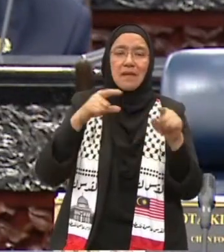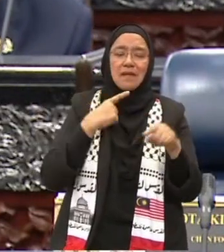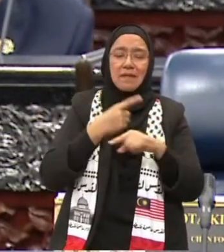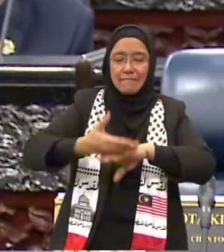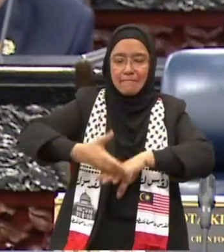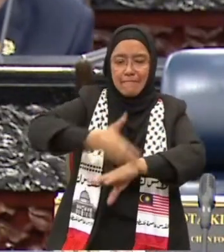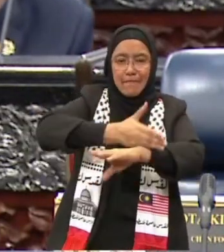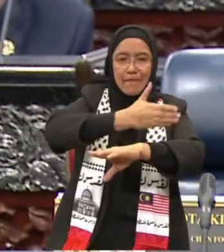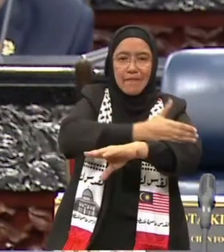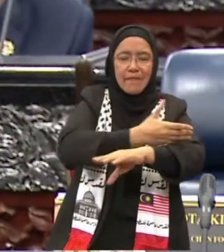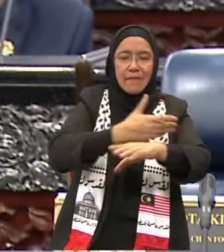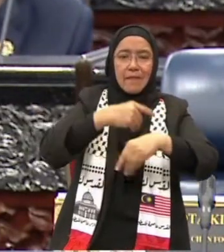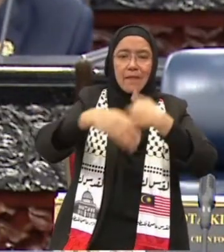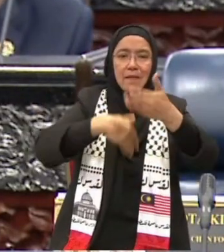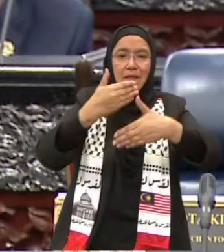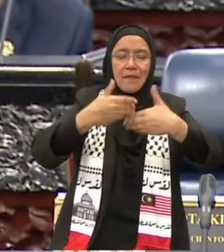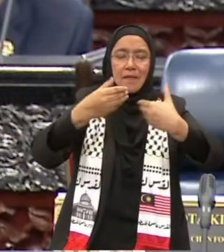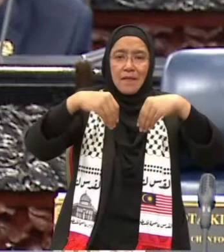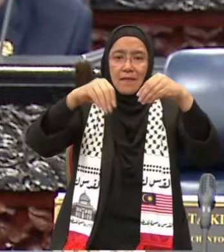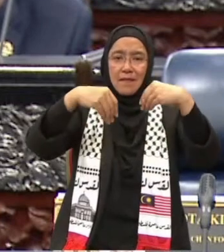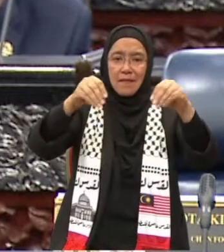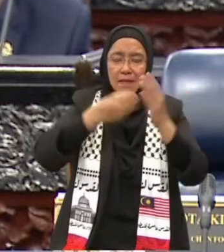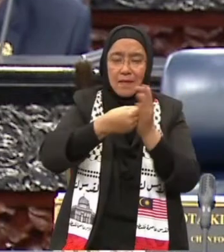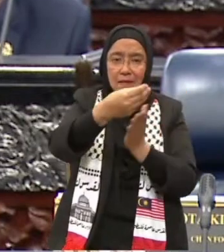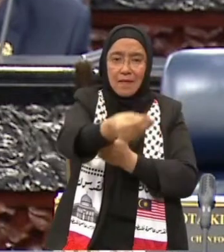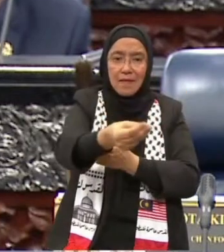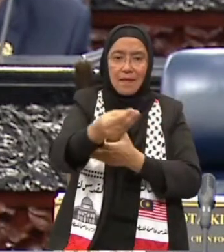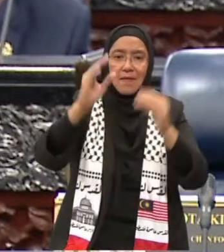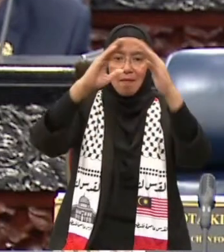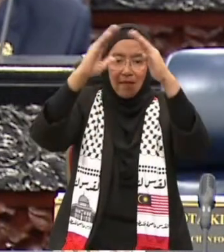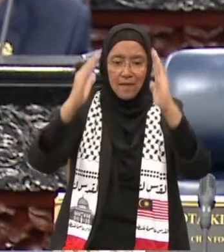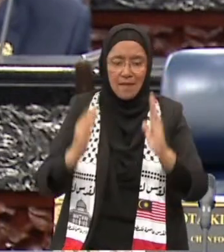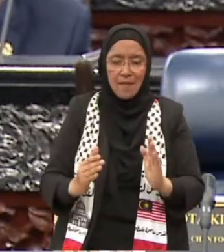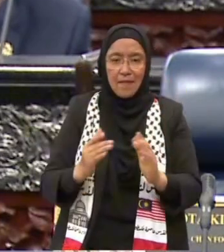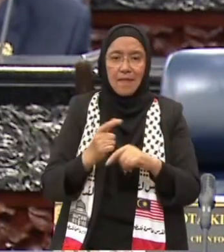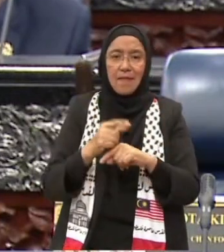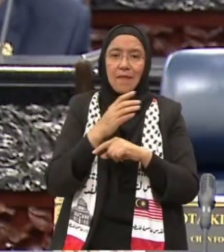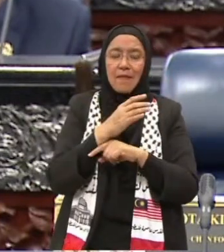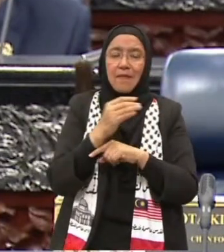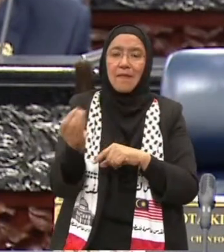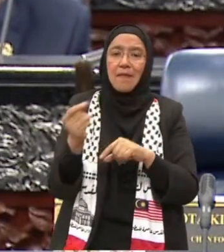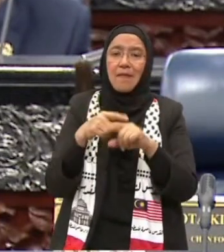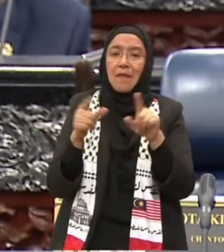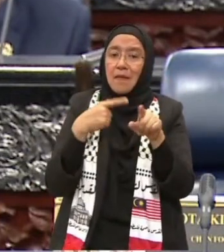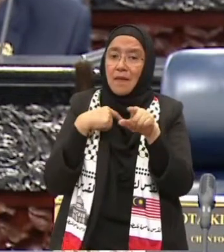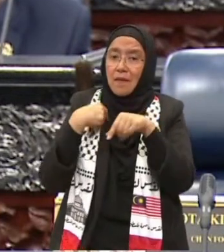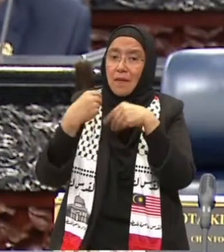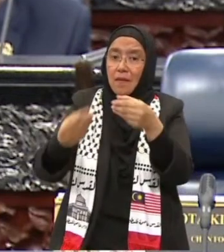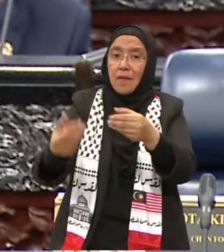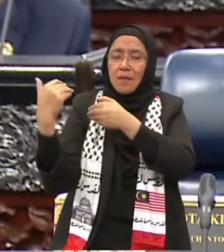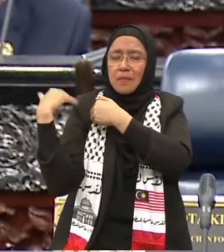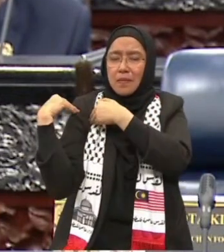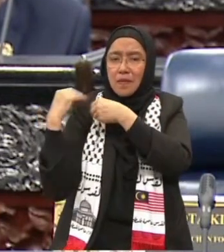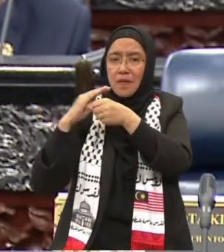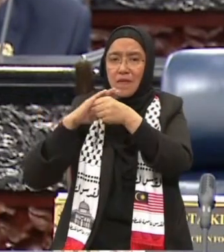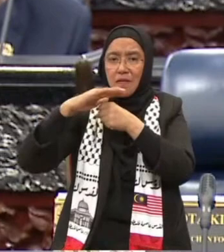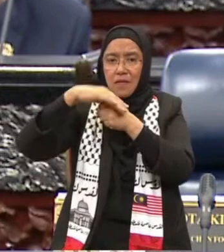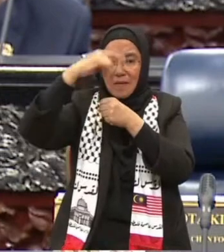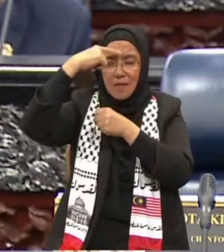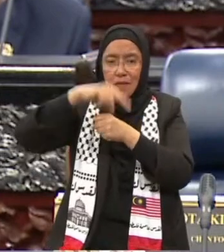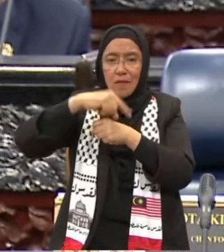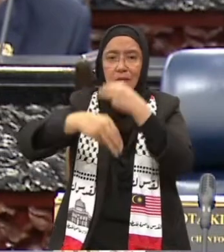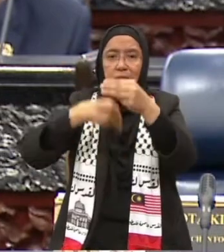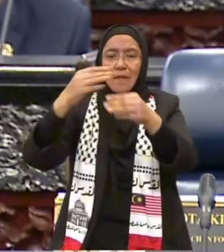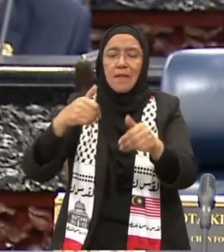yang dilaksanakan secara dalam talian sepenuhnya dan meletakkan tanggungjawab sepenuhnya kepada pemaju untuk mematuhi peraturan sedia